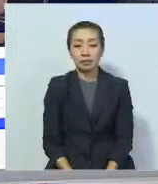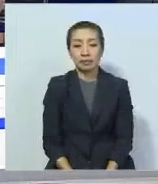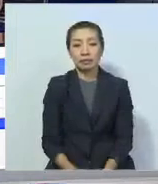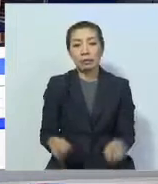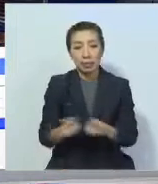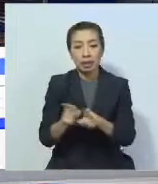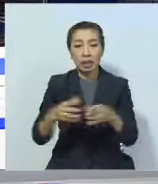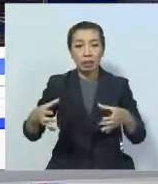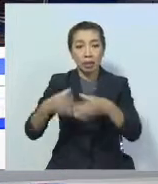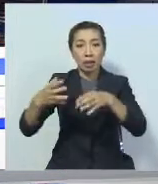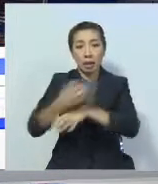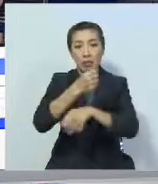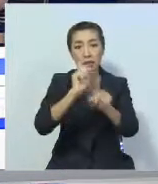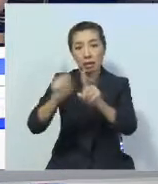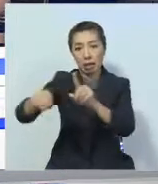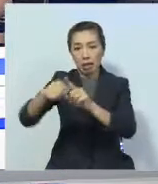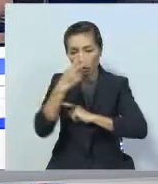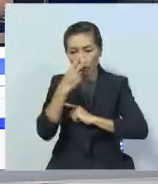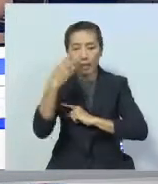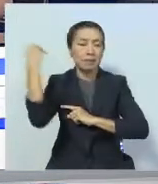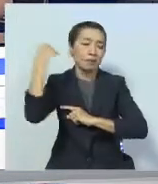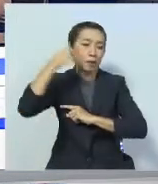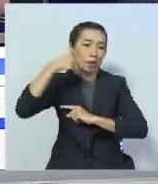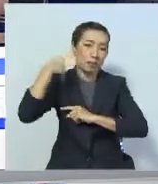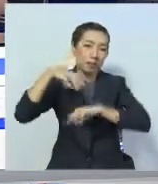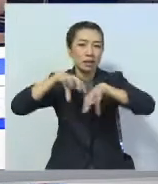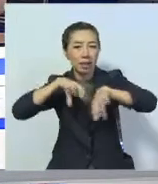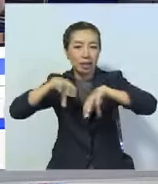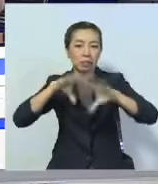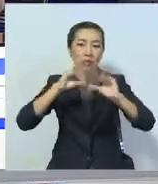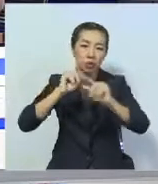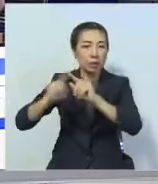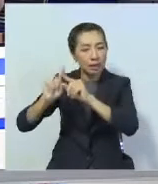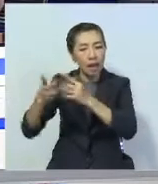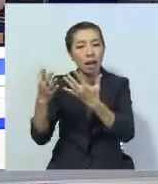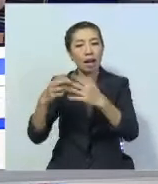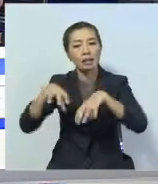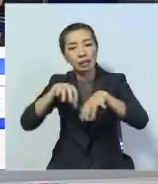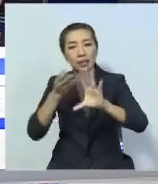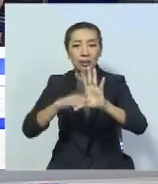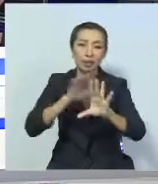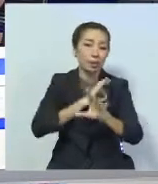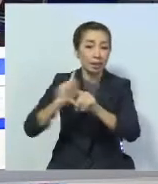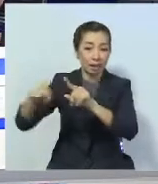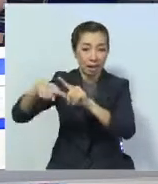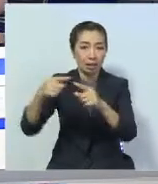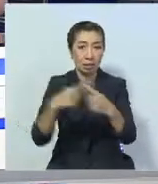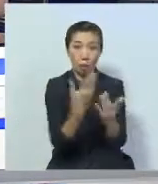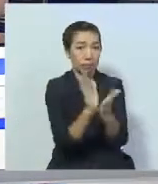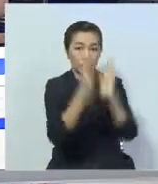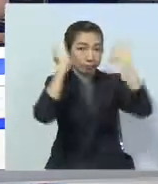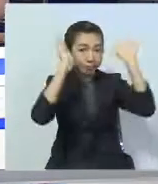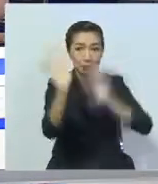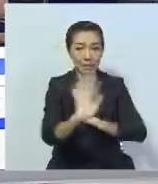ความเคลื่อนไหวของพรรคการเมืองต่างๆตอนนี้เราก็เห็นมีมาทุกวันนะคะแต่ว่าตอนนี้ก็จะเป็นการเดินหน้าทำงานแต่ว่าไม่ใช่การหาเสีย